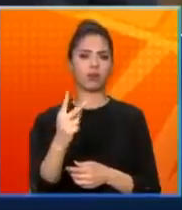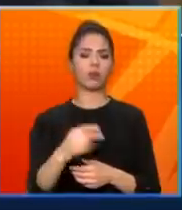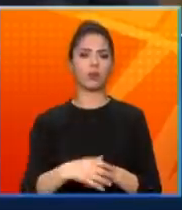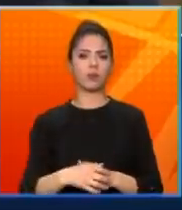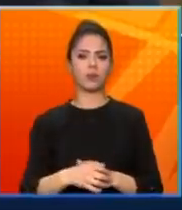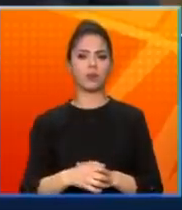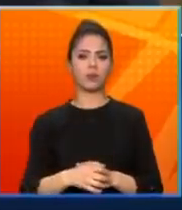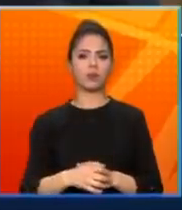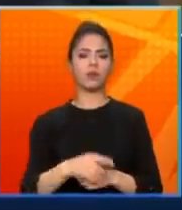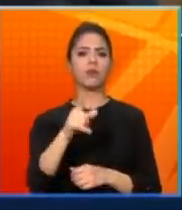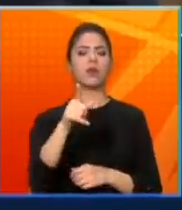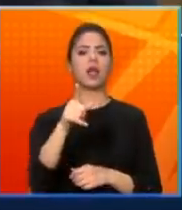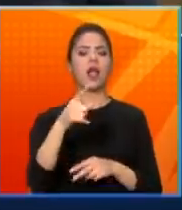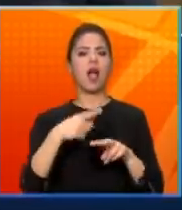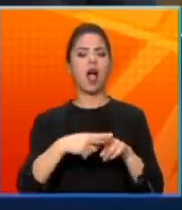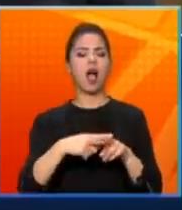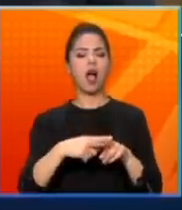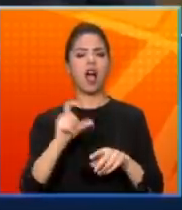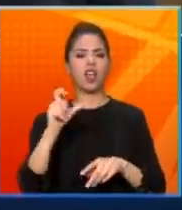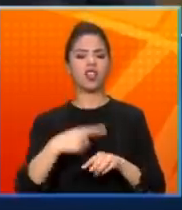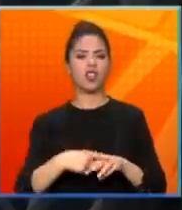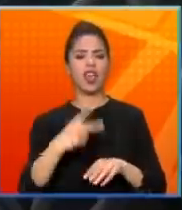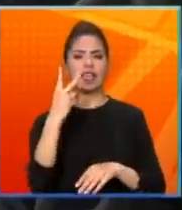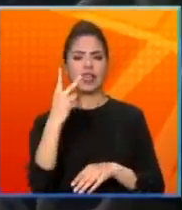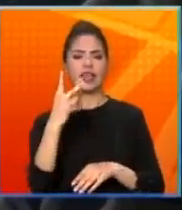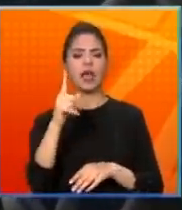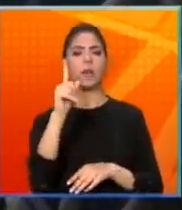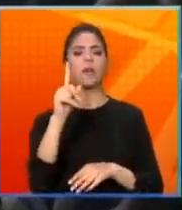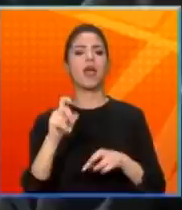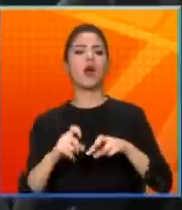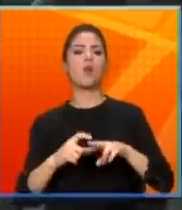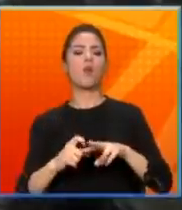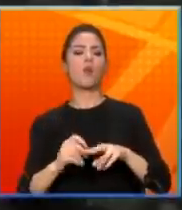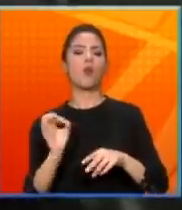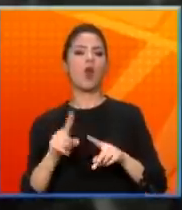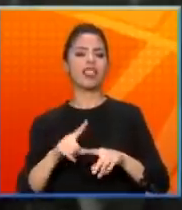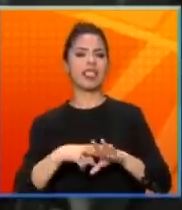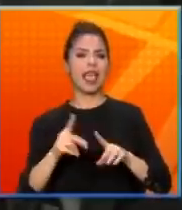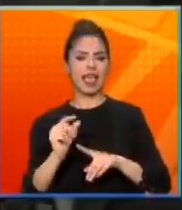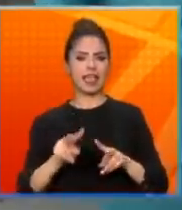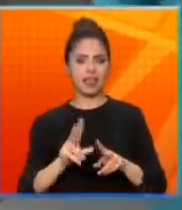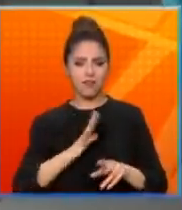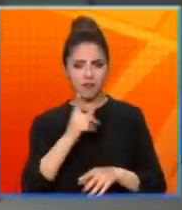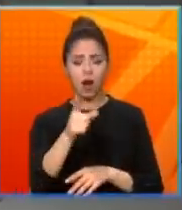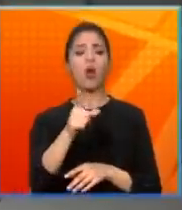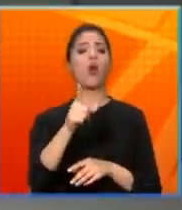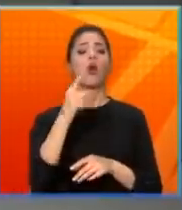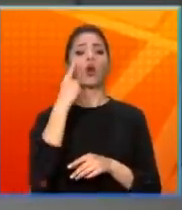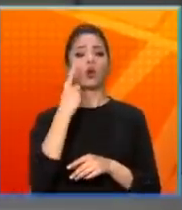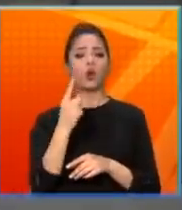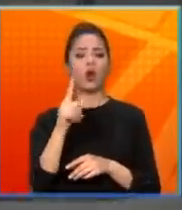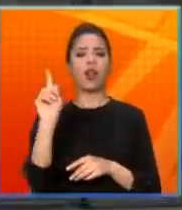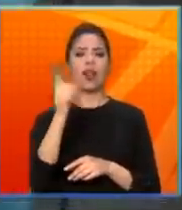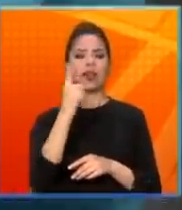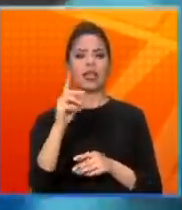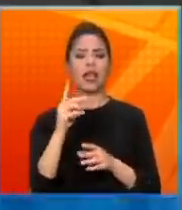tarafı bu ACE2 dediğimiz proteindir. Benter, tedavi çalışmalarında görev alacak özel bir ekibe liderlik etmesi